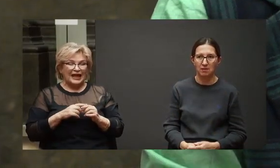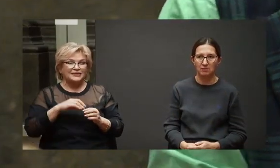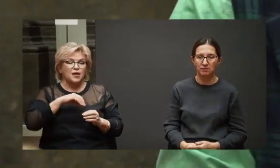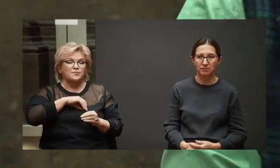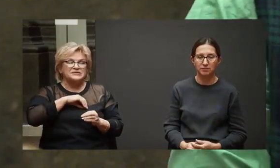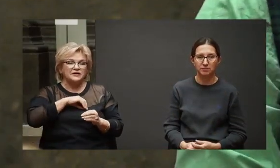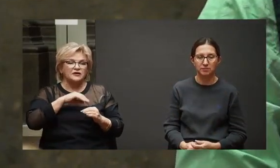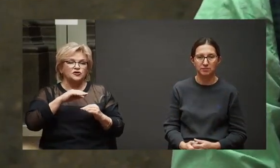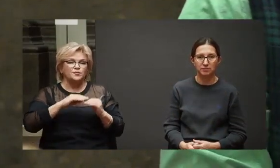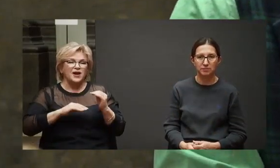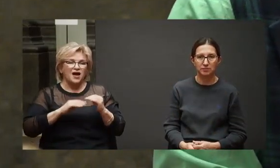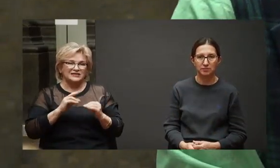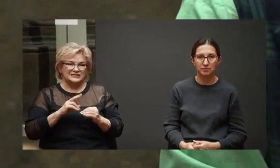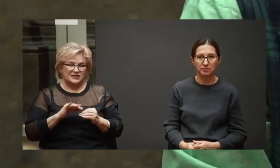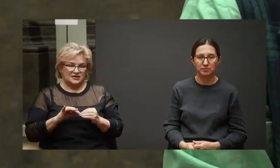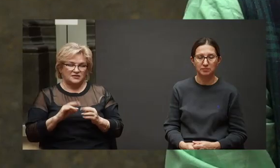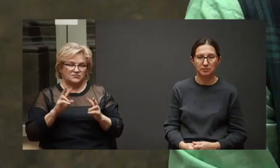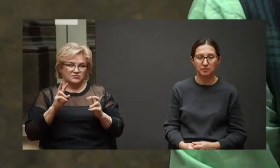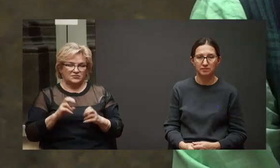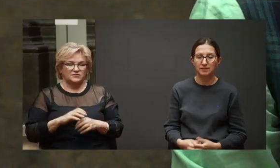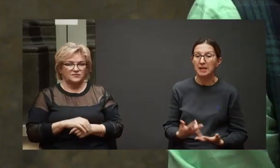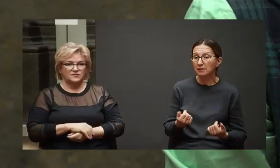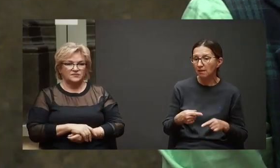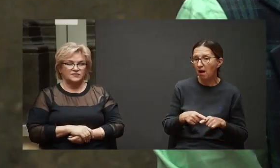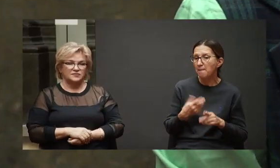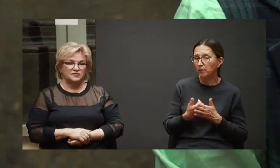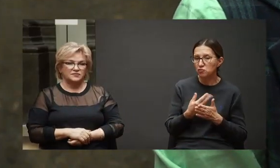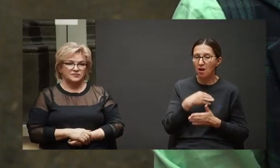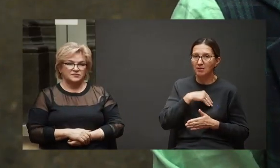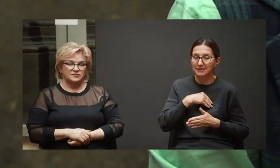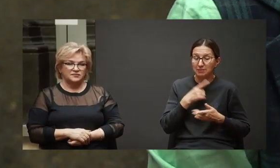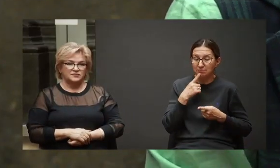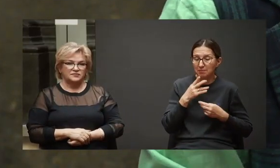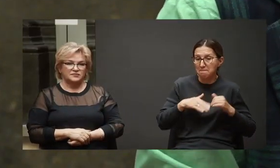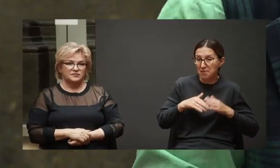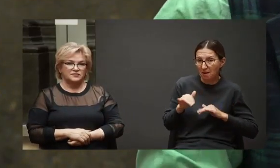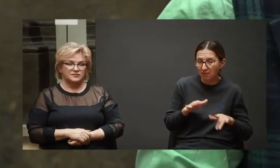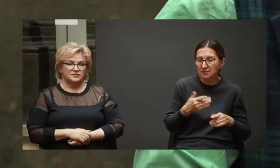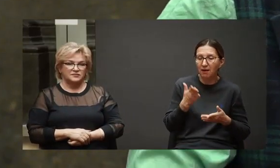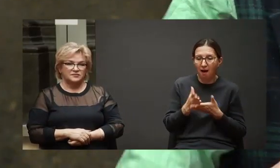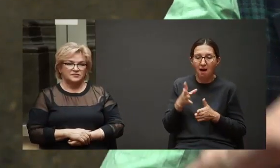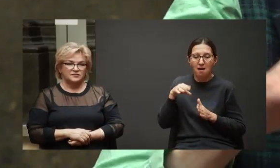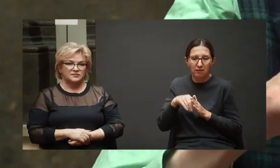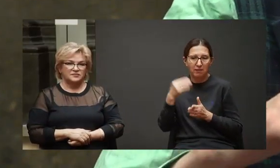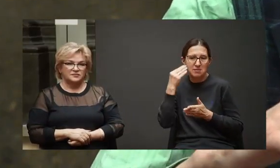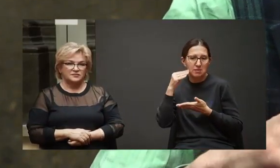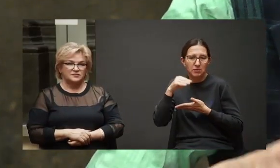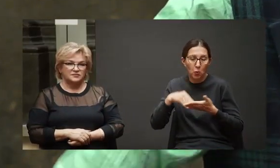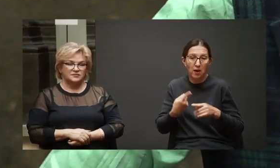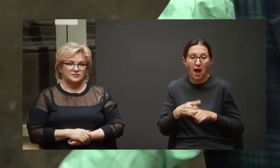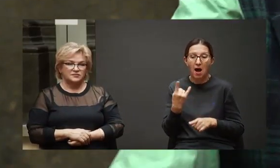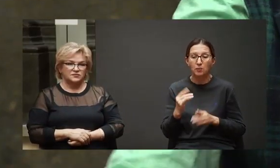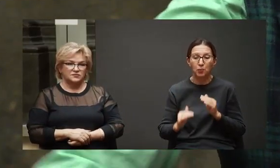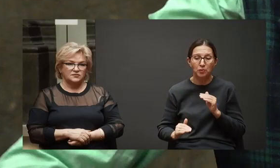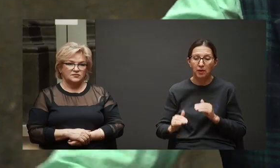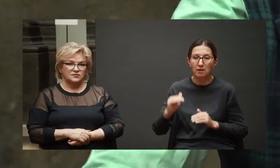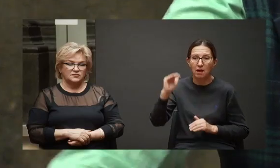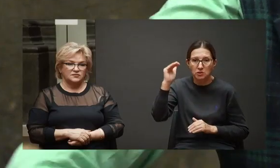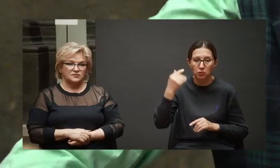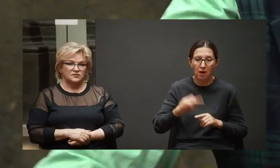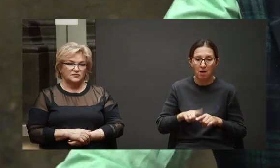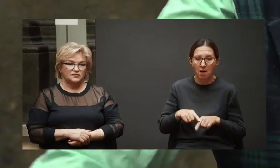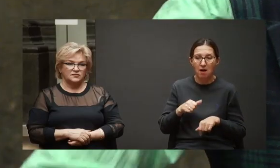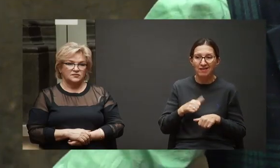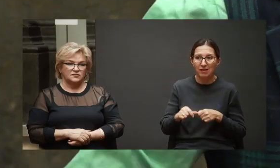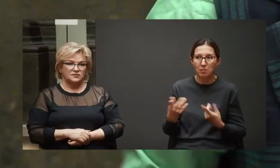да, с этим связаны? Ну, за практиками есть и большая теория, да. Собственно говоря, ребенок растет из